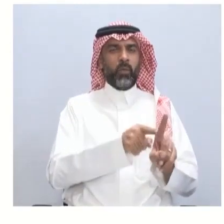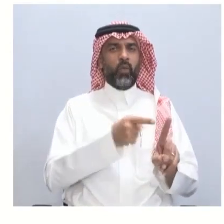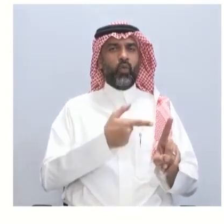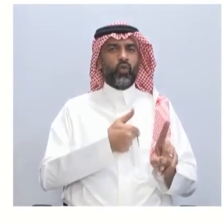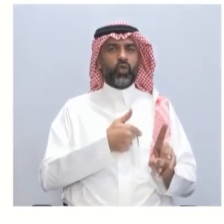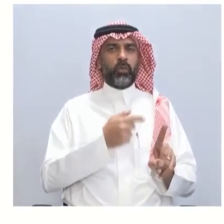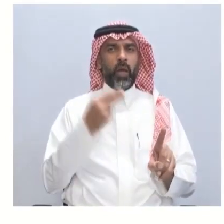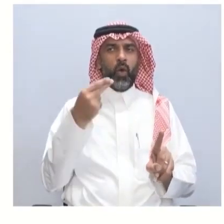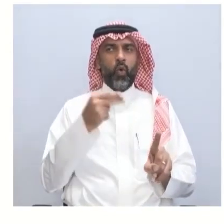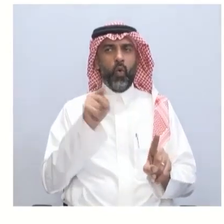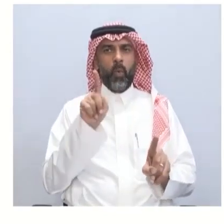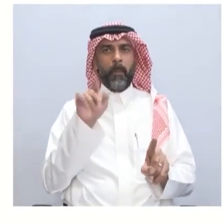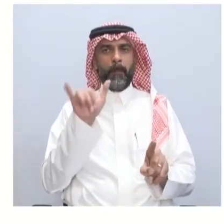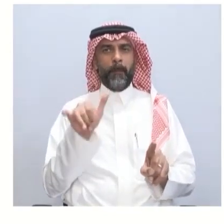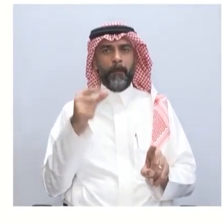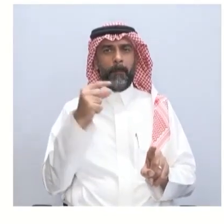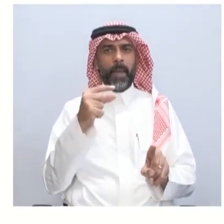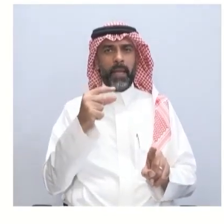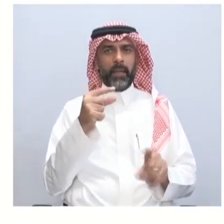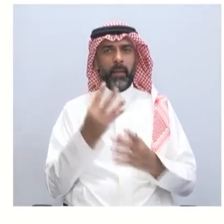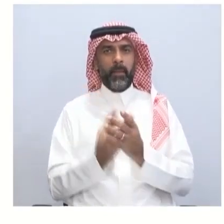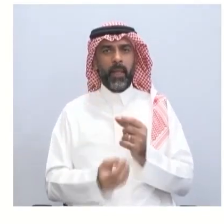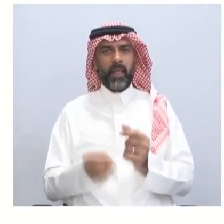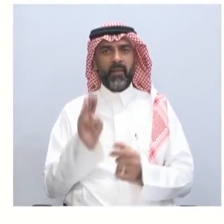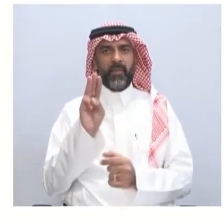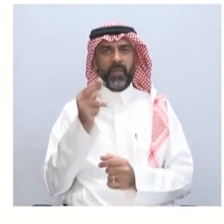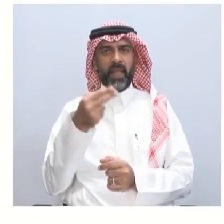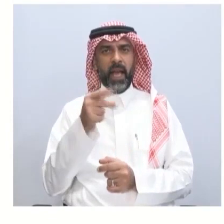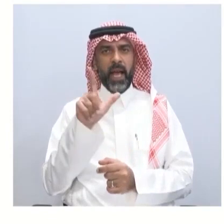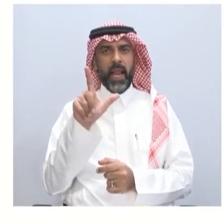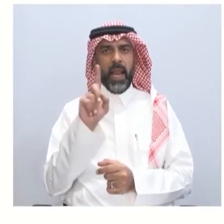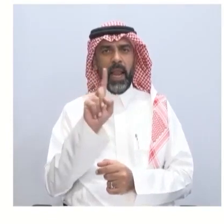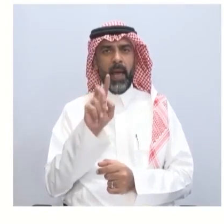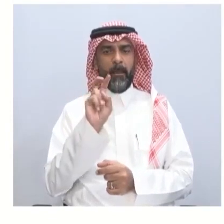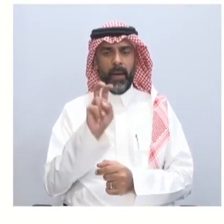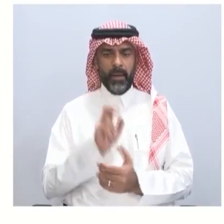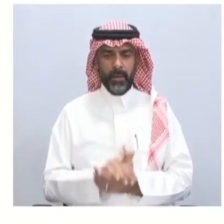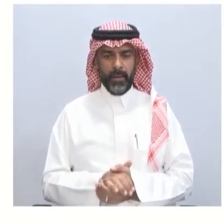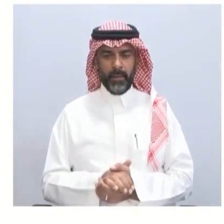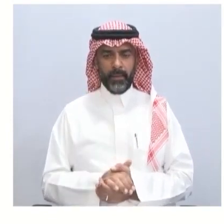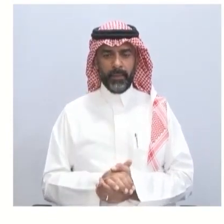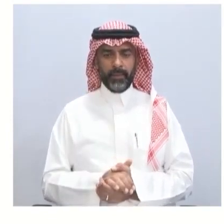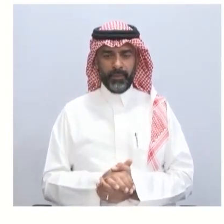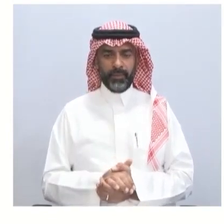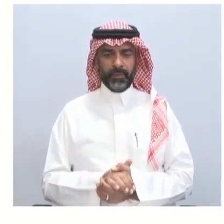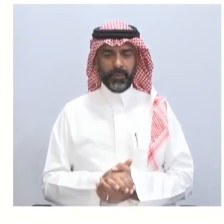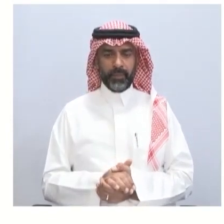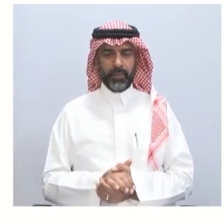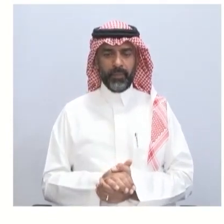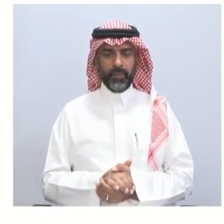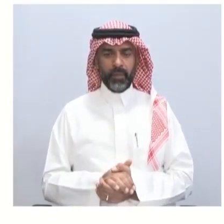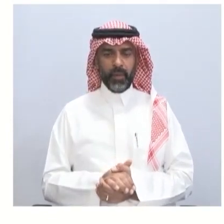ممتازين احسنتم عبيد بن ثعلبه بن يربوع الحنفي في مو ممتازين